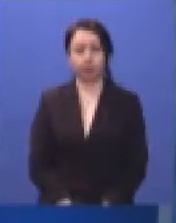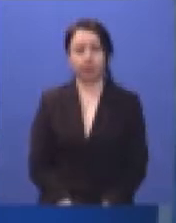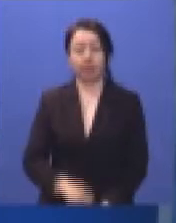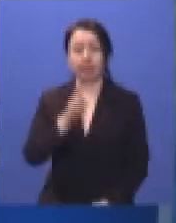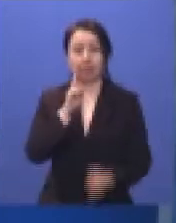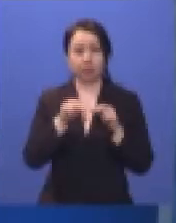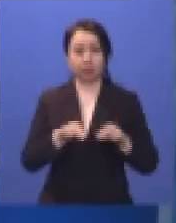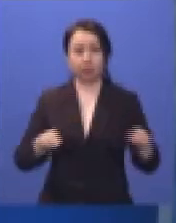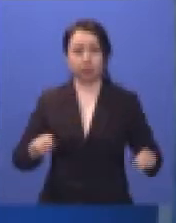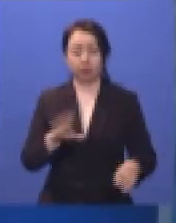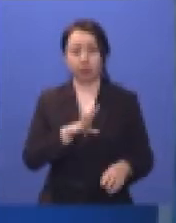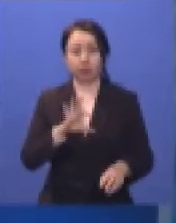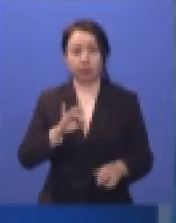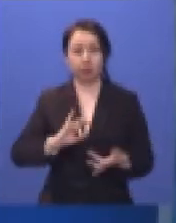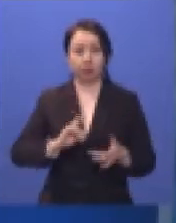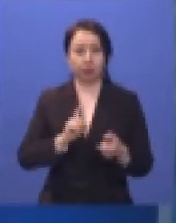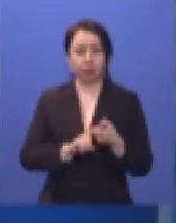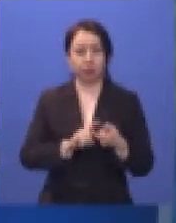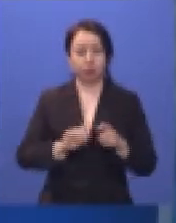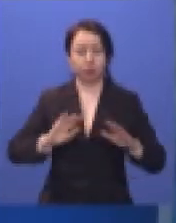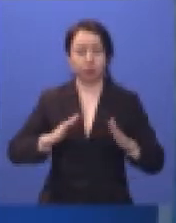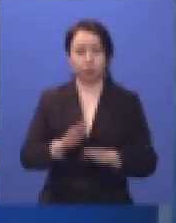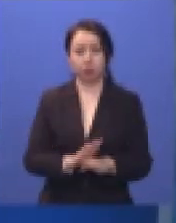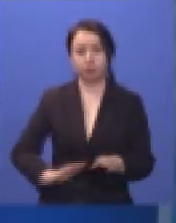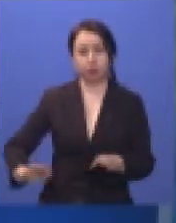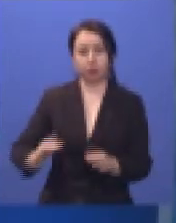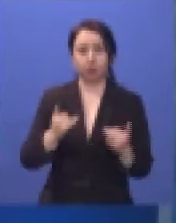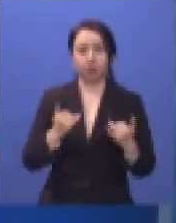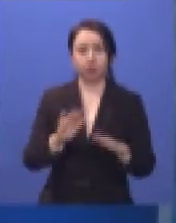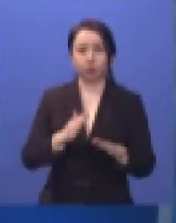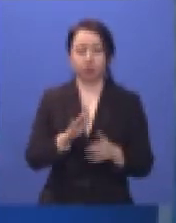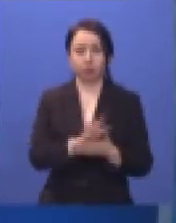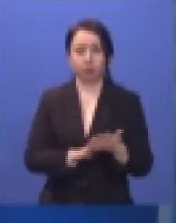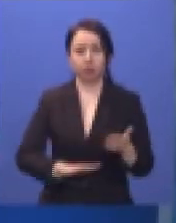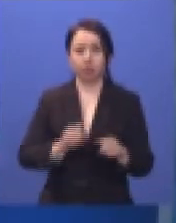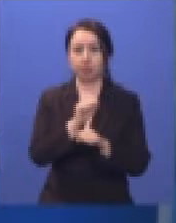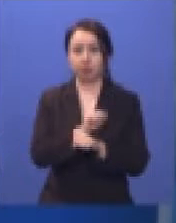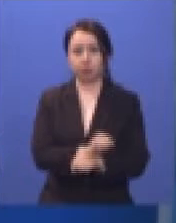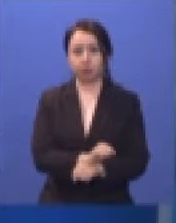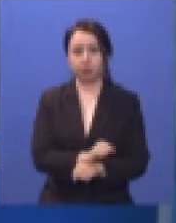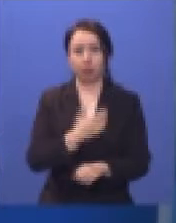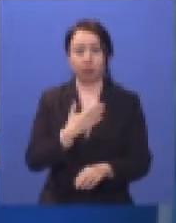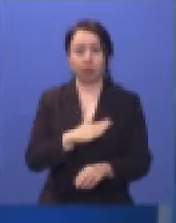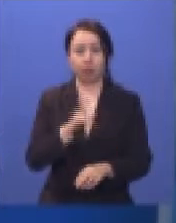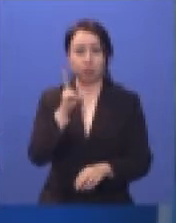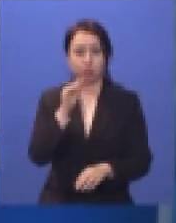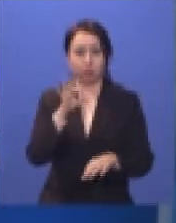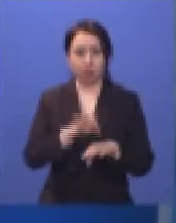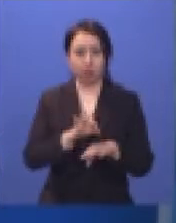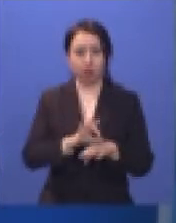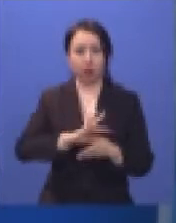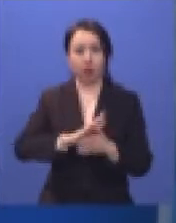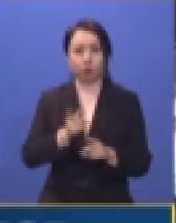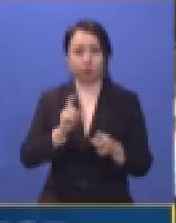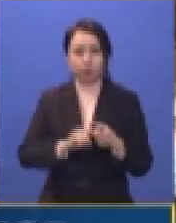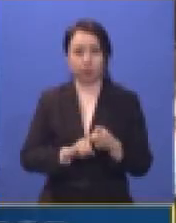заседание правительства рассмотрена санитарно-эпидемиологическая ситуация в стране ситуация продолжает оставаться стабильным количество больных